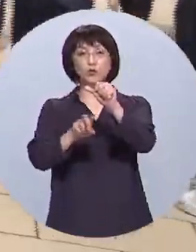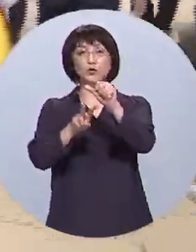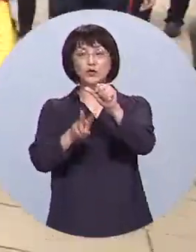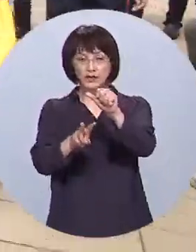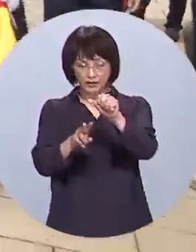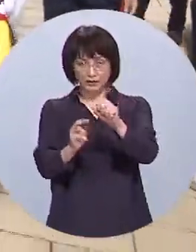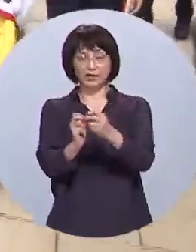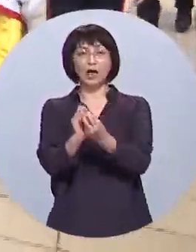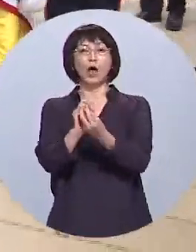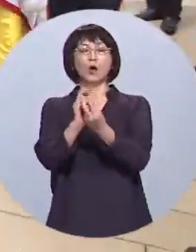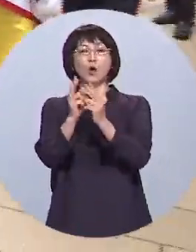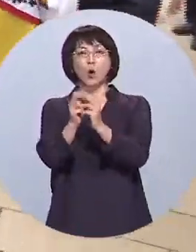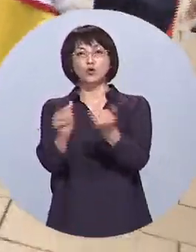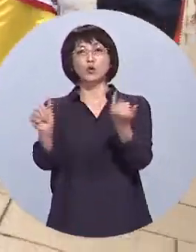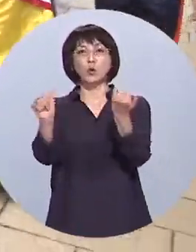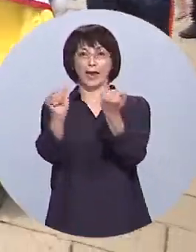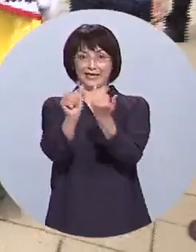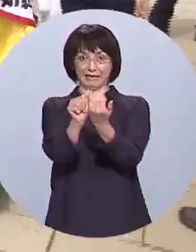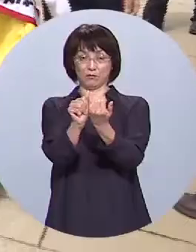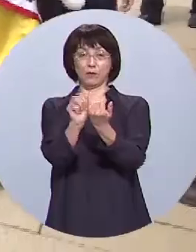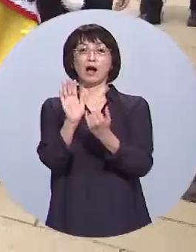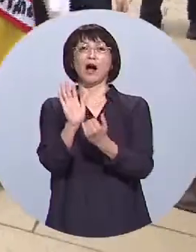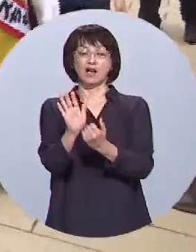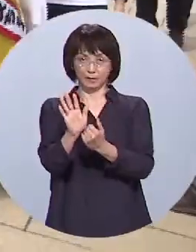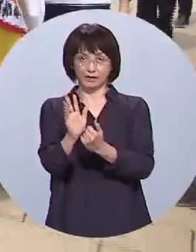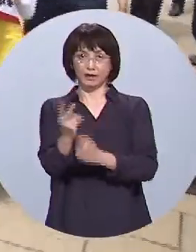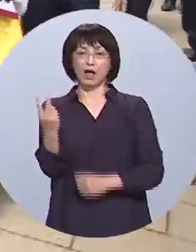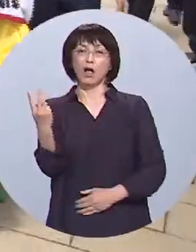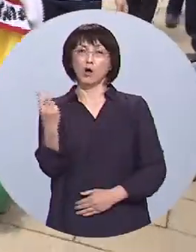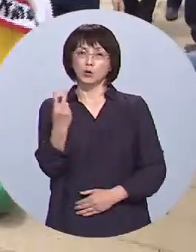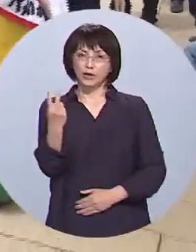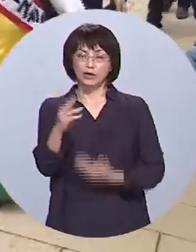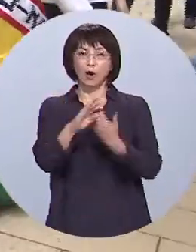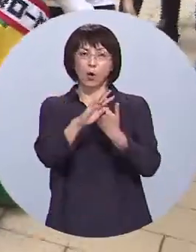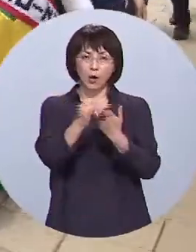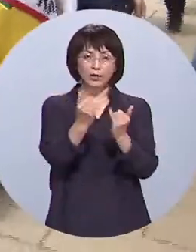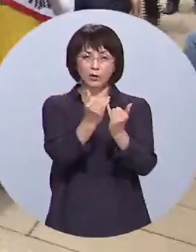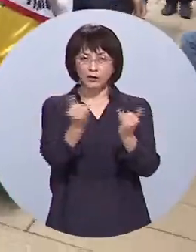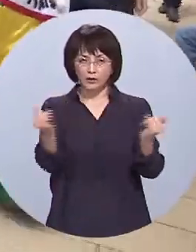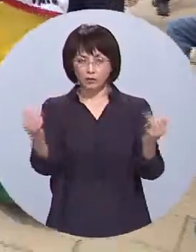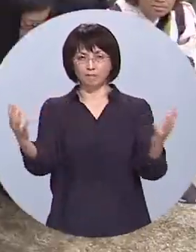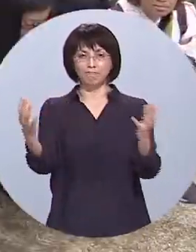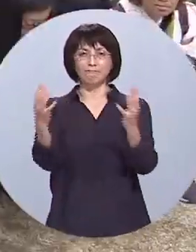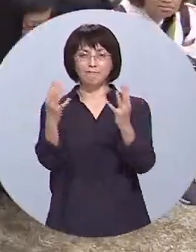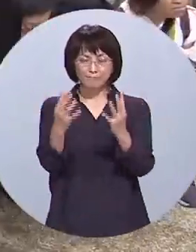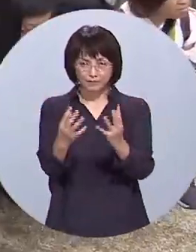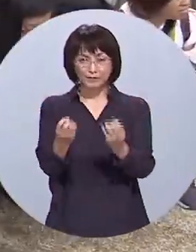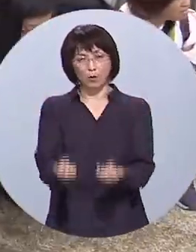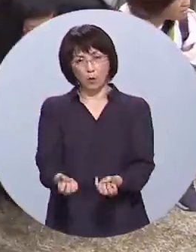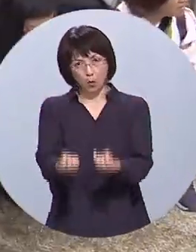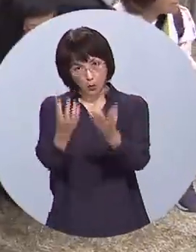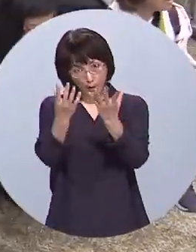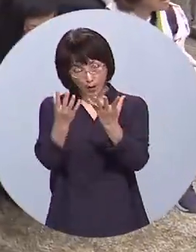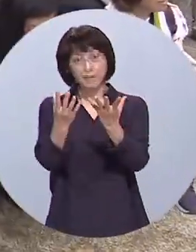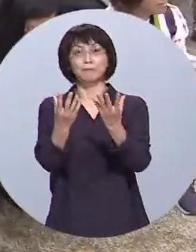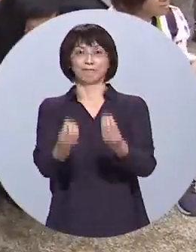ローズウェディングが行われ、ローズちゃん、ローズくん、そして多くのお客さんが新郎新婦を祝